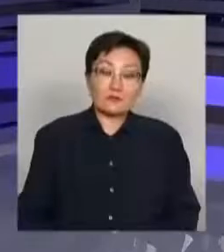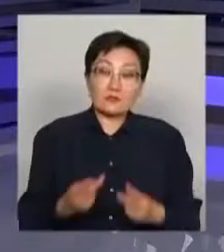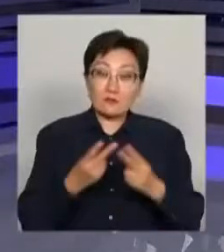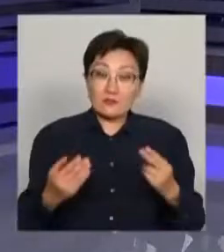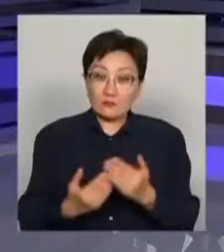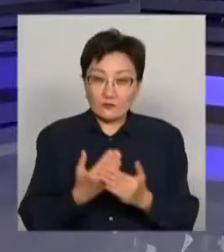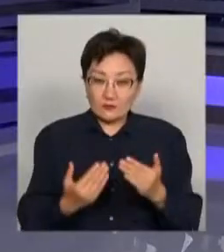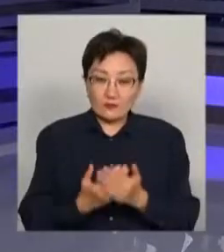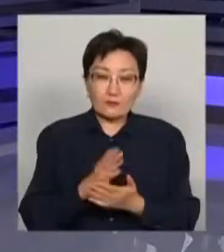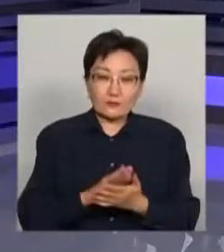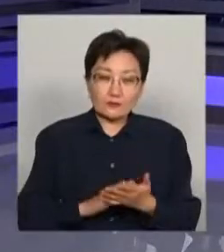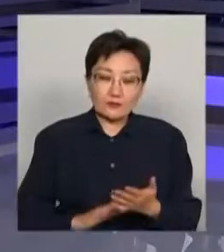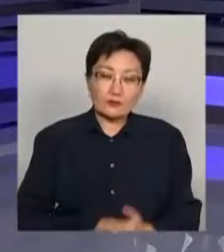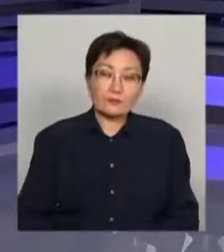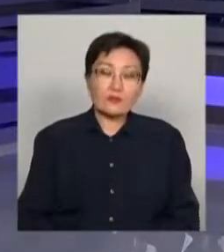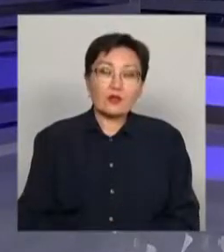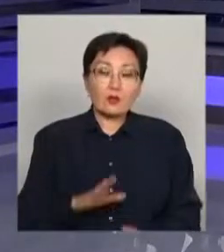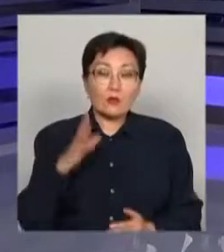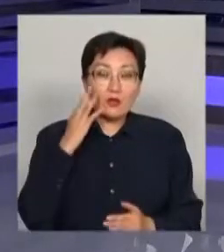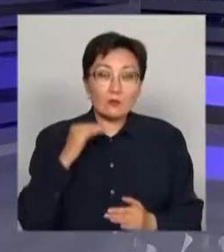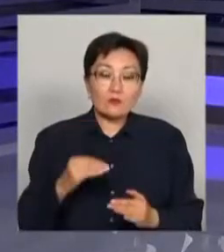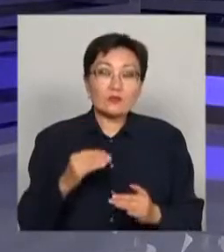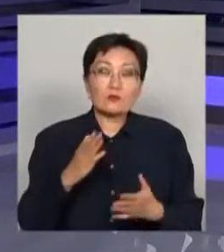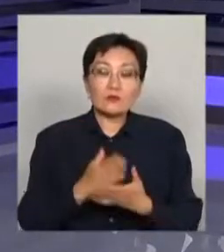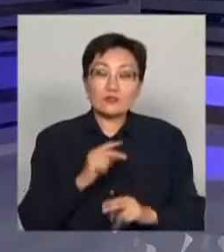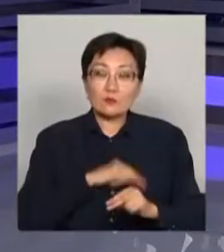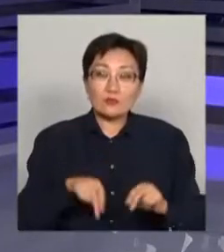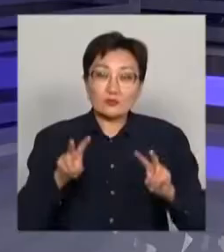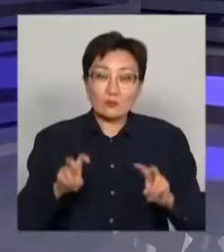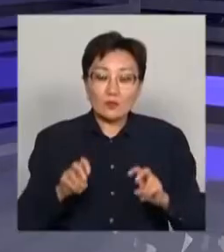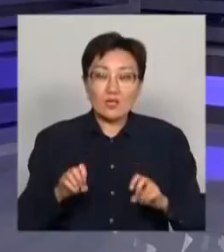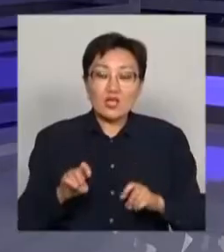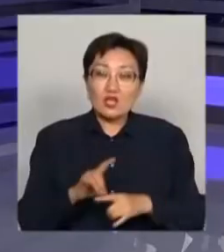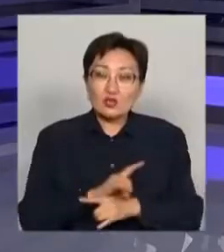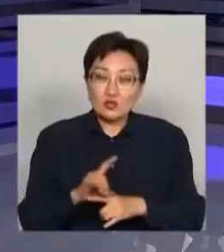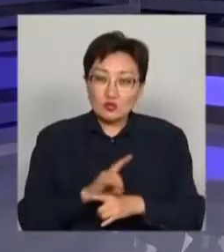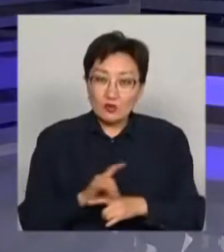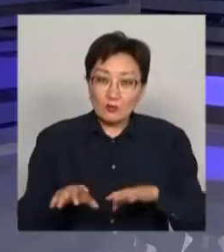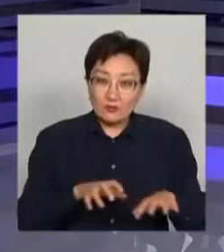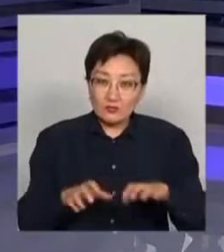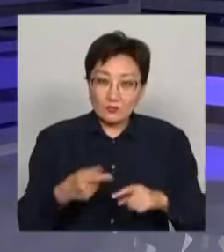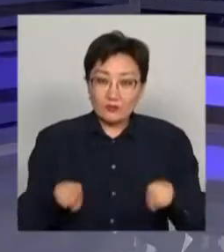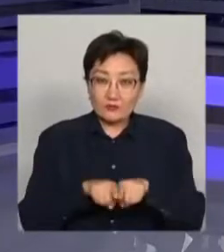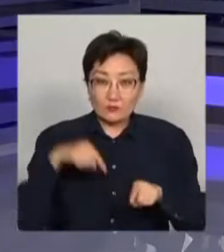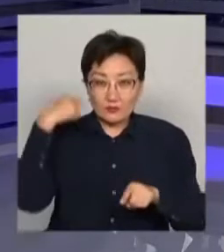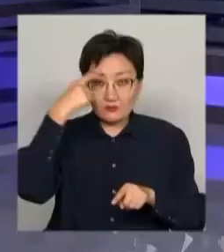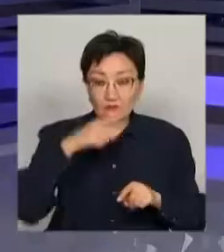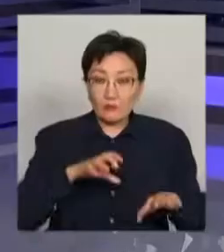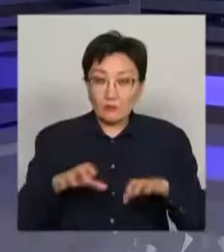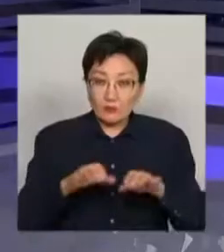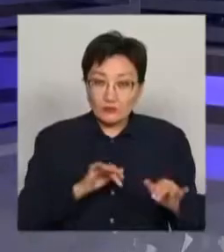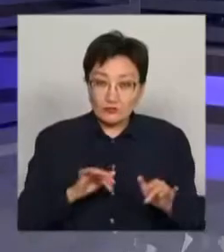Вы смотрите новости, мы продолжаем. В Алматы орудует группа так называемых черных риэлторов. Одни и те же лица путем